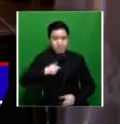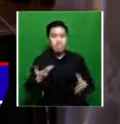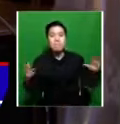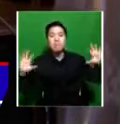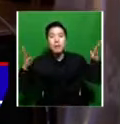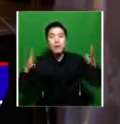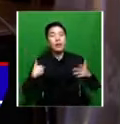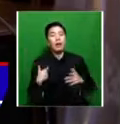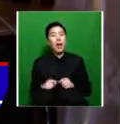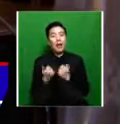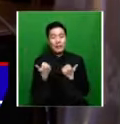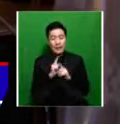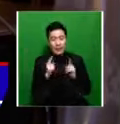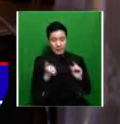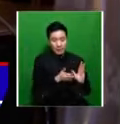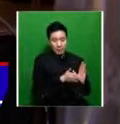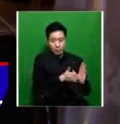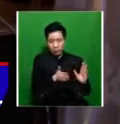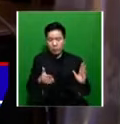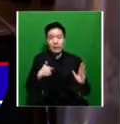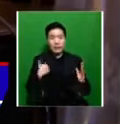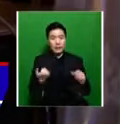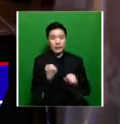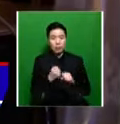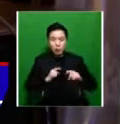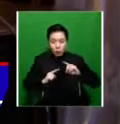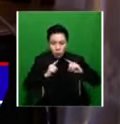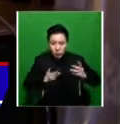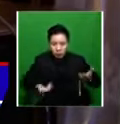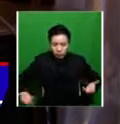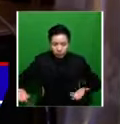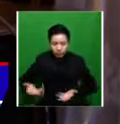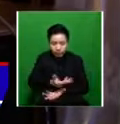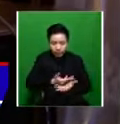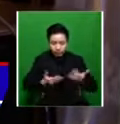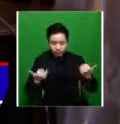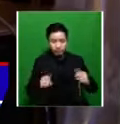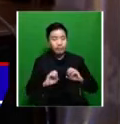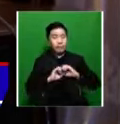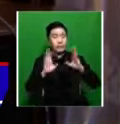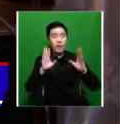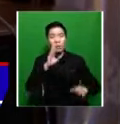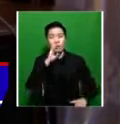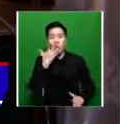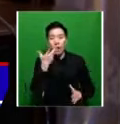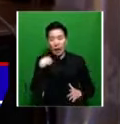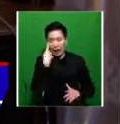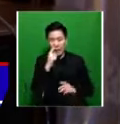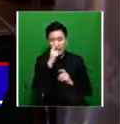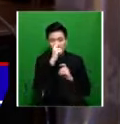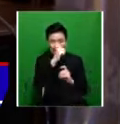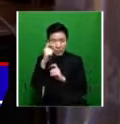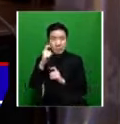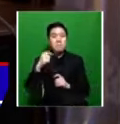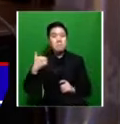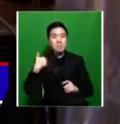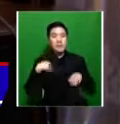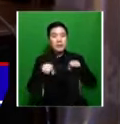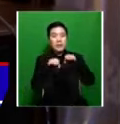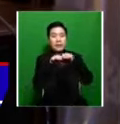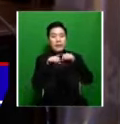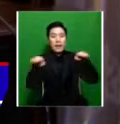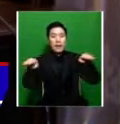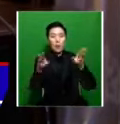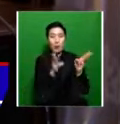ยด้วยแต่ตั้งแต่นี้ไปเนี่ยเรามีการนำเรื่องนี้เนี่ยมาคุยกันชัดเจนเลยว่าถ้ารายไหนเนี่ยมีความเสี่ยงเนี่ยเรามีมาตรฐาน